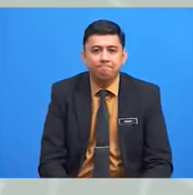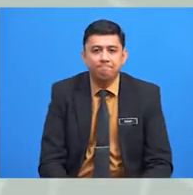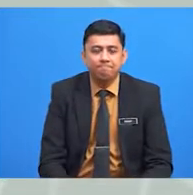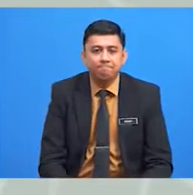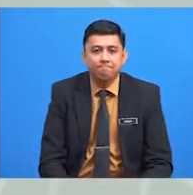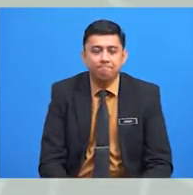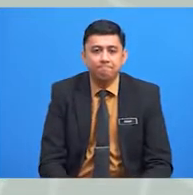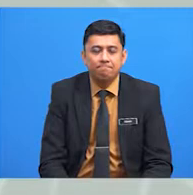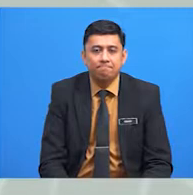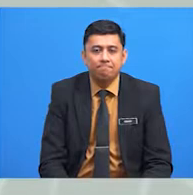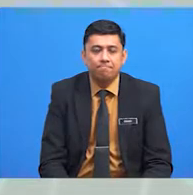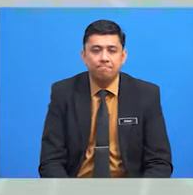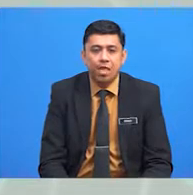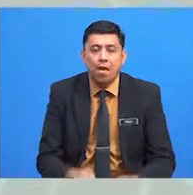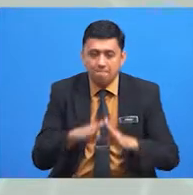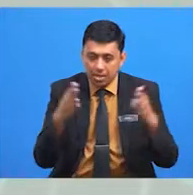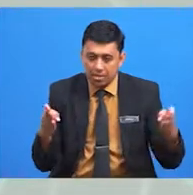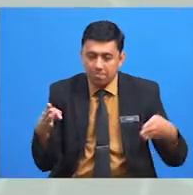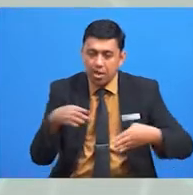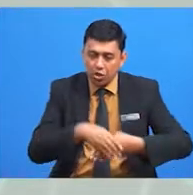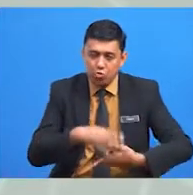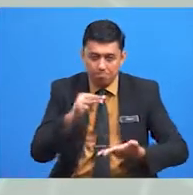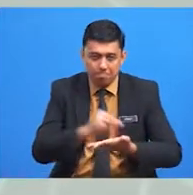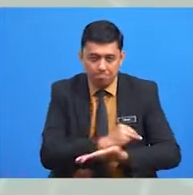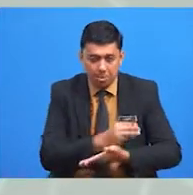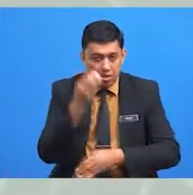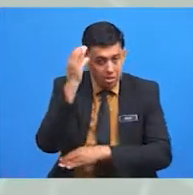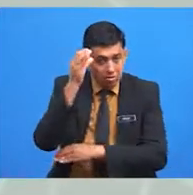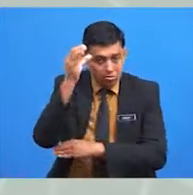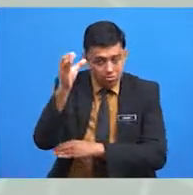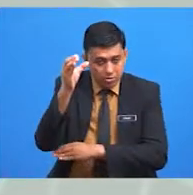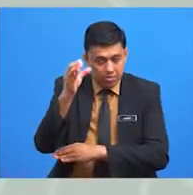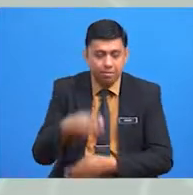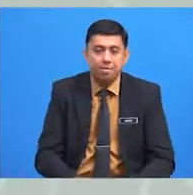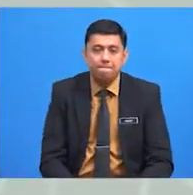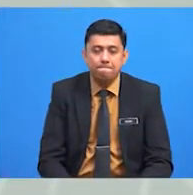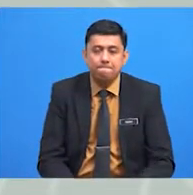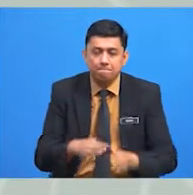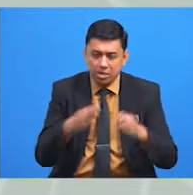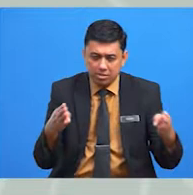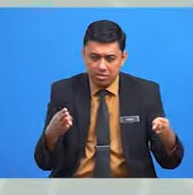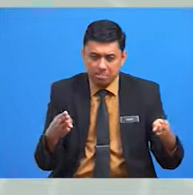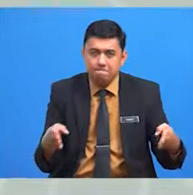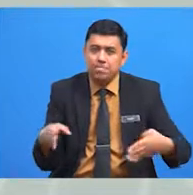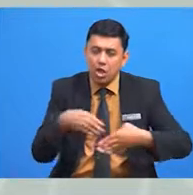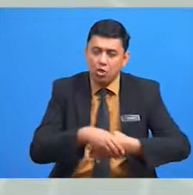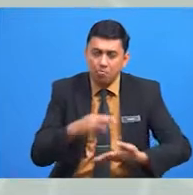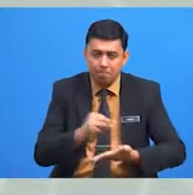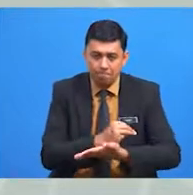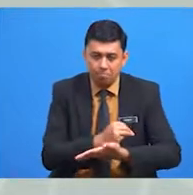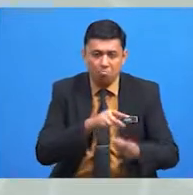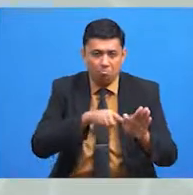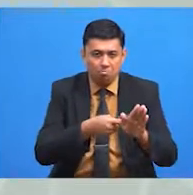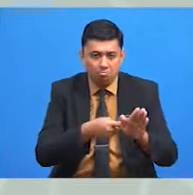Bahasa Melayu Moden. Konsep Bahasa Melayu Moden bermula pada abad